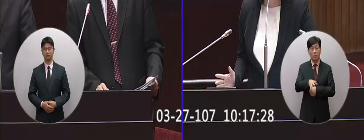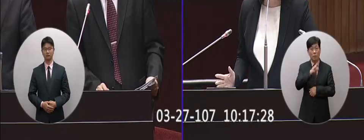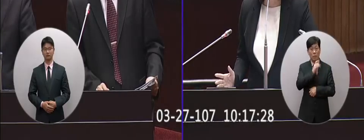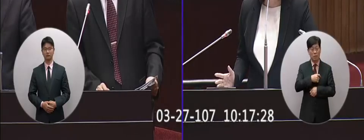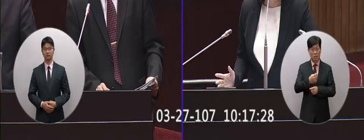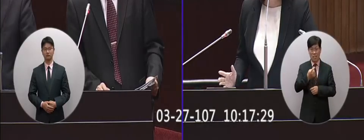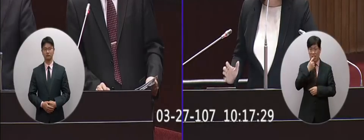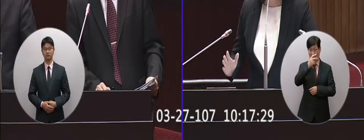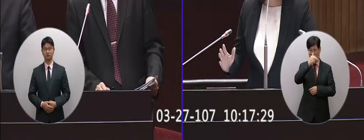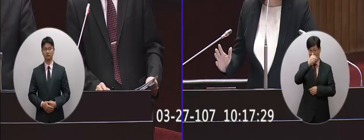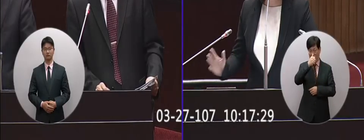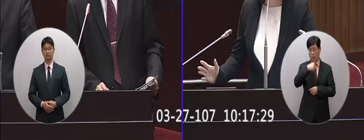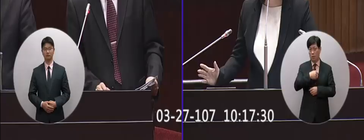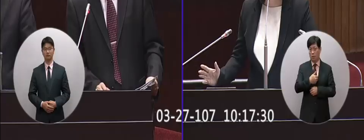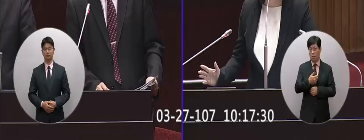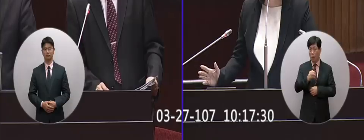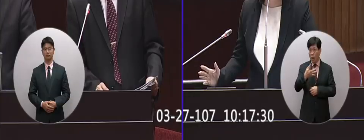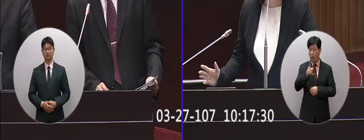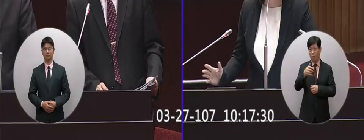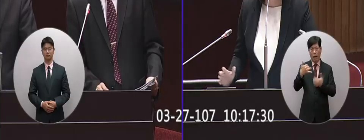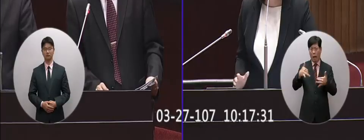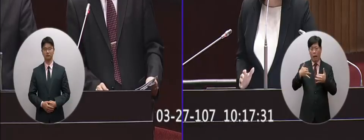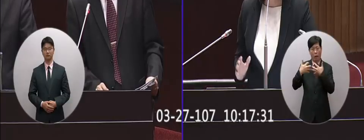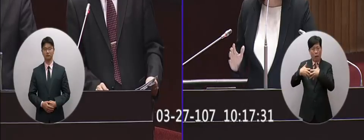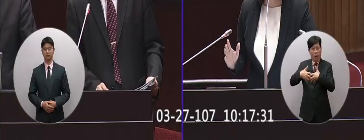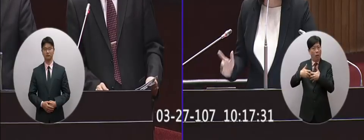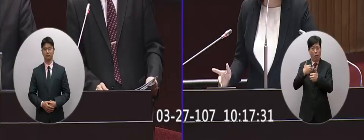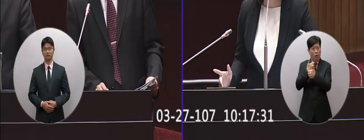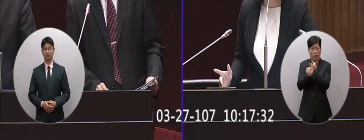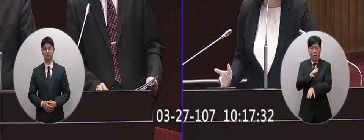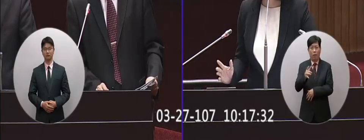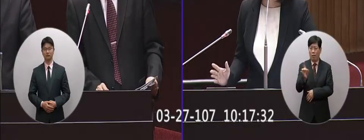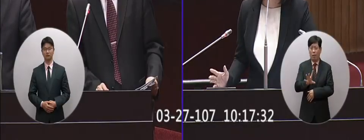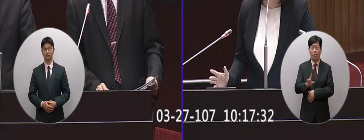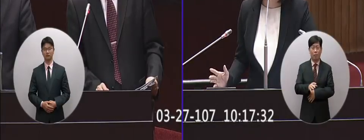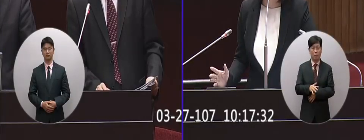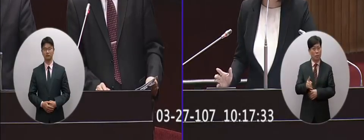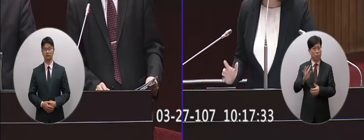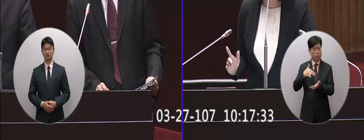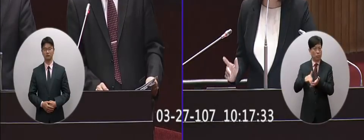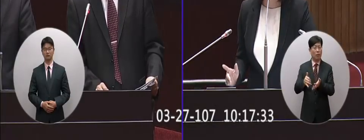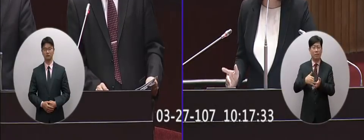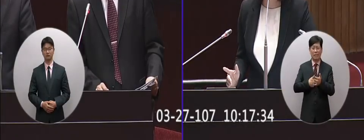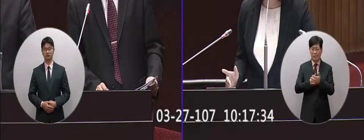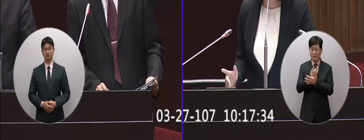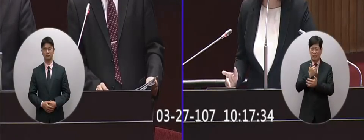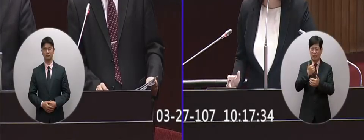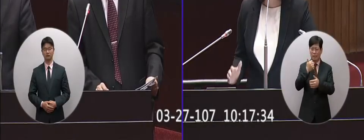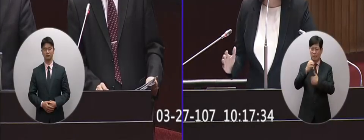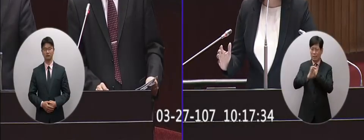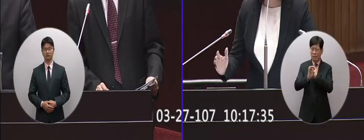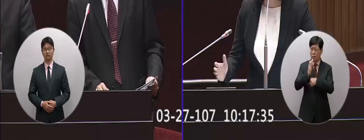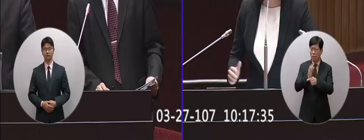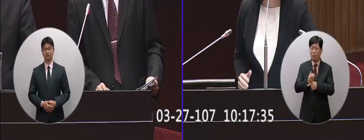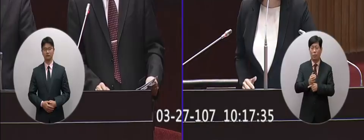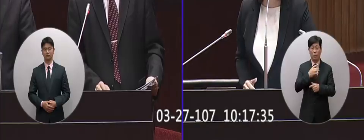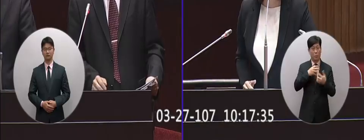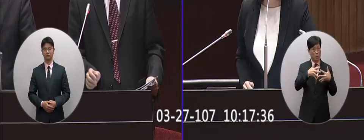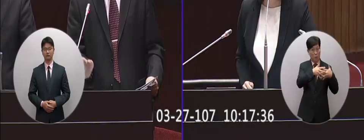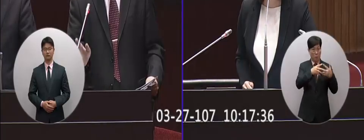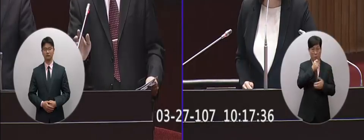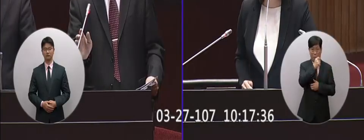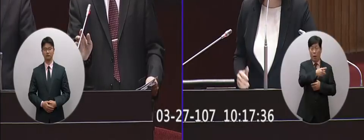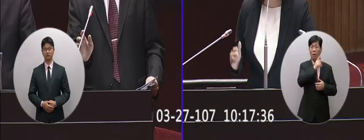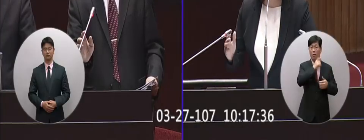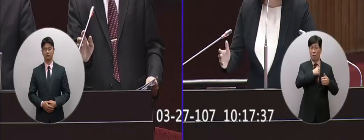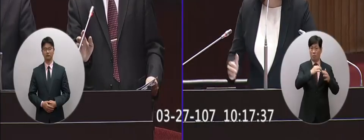作白老鼠，因为它根本还没有商转，它根本没有任何的时机，那不算时机，还在测试阶段。我们跟美国买武